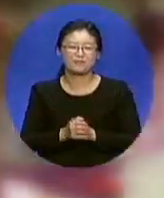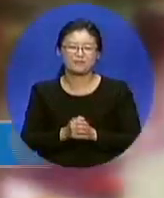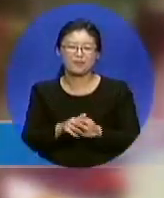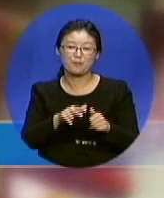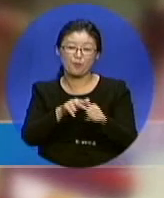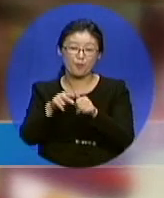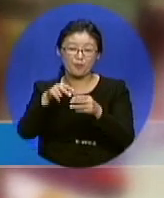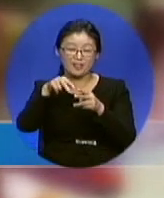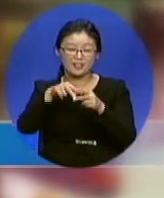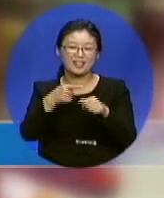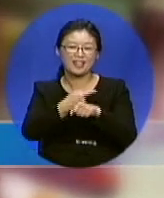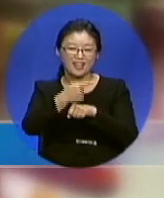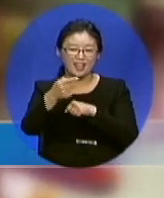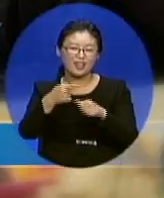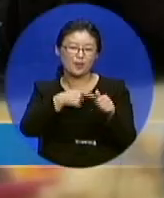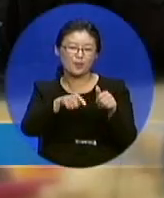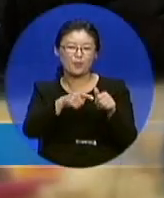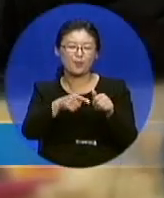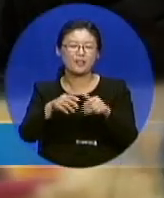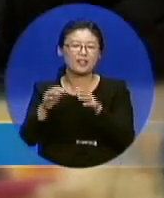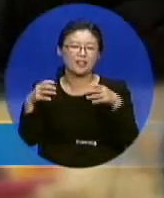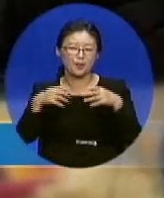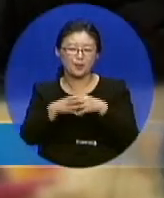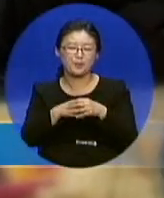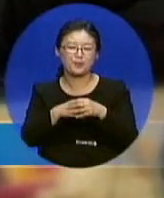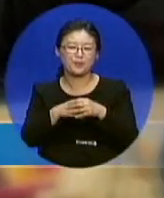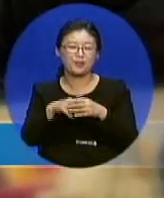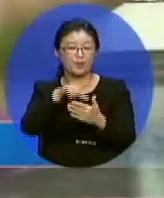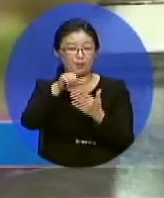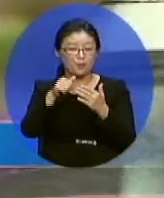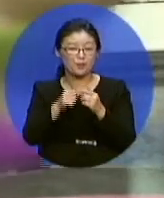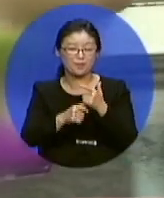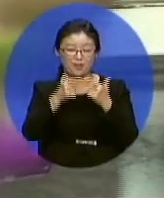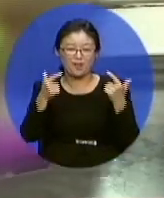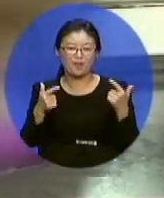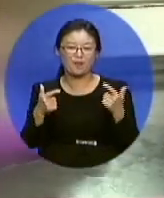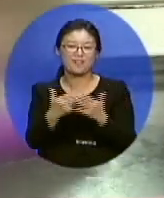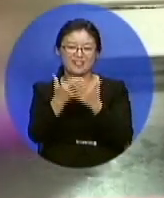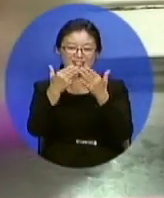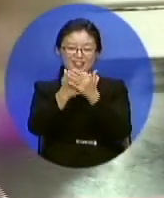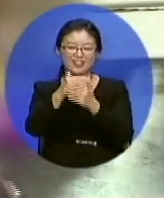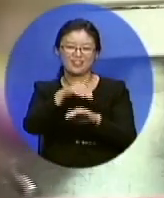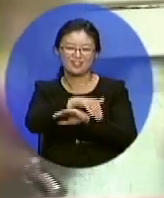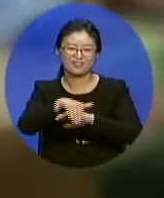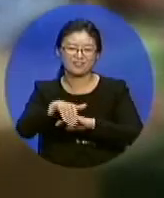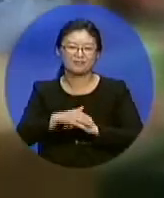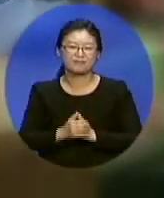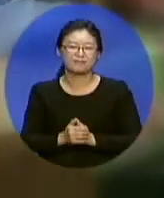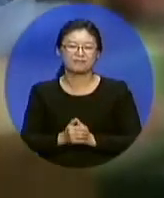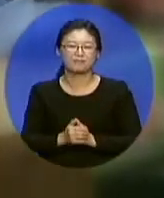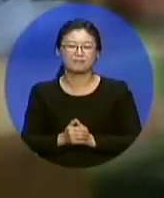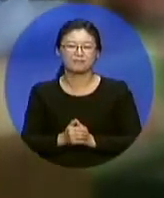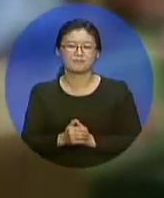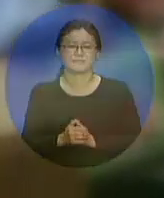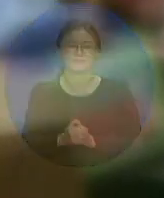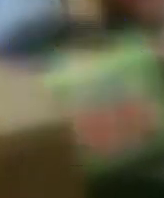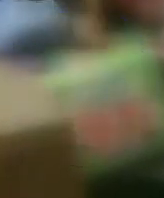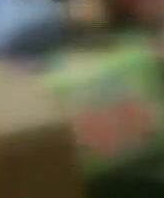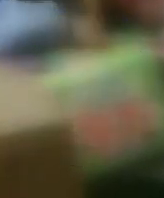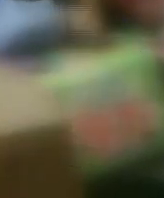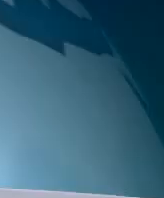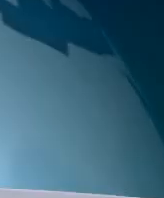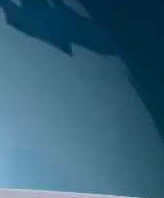도소비자정보센터는 내년엔 교육기관과 협조를 강화해 프로그램을 더욱 활성화시킬 계획입니다. 경기지TV